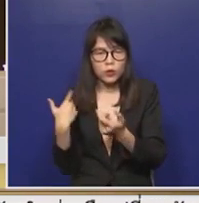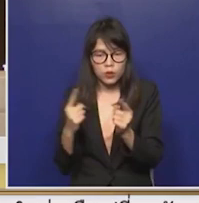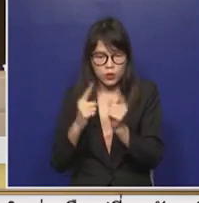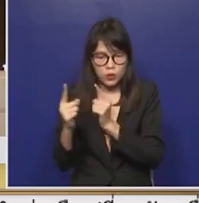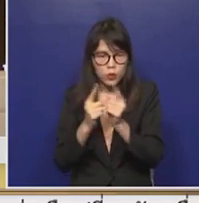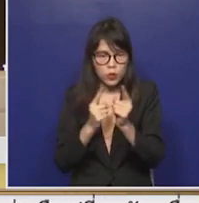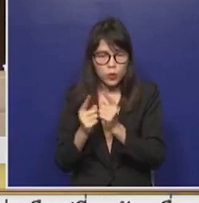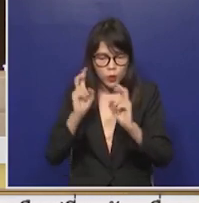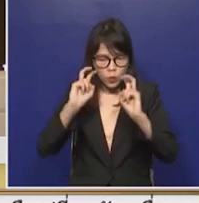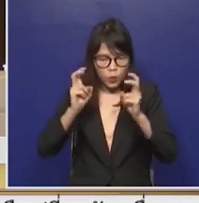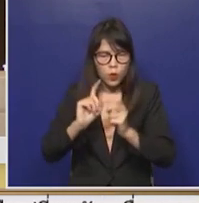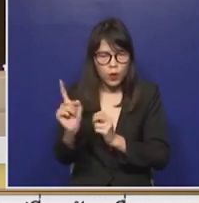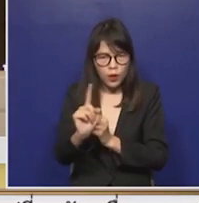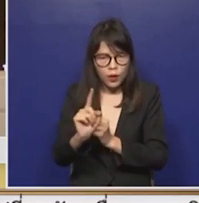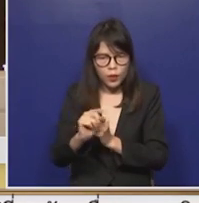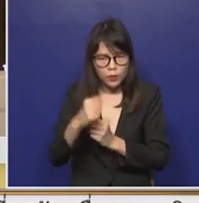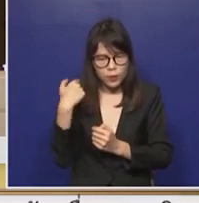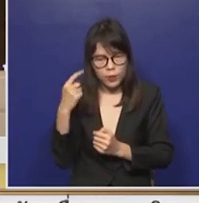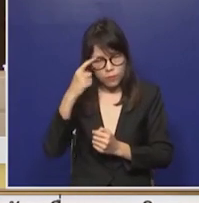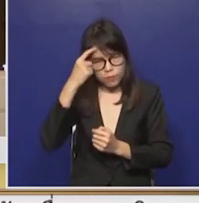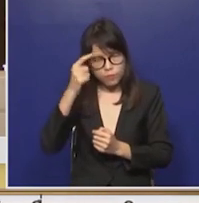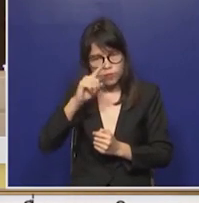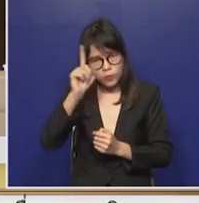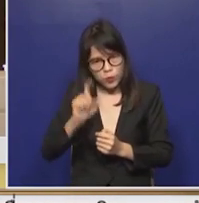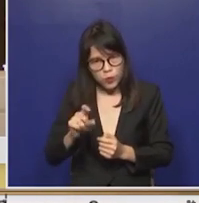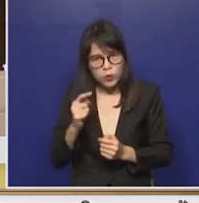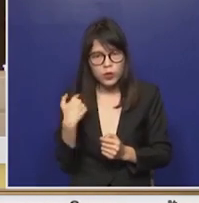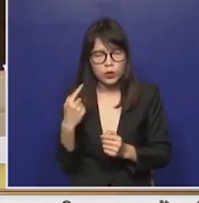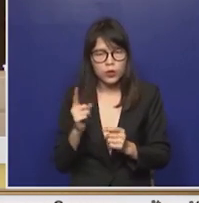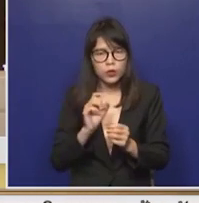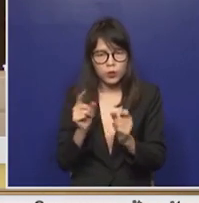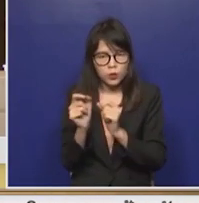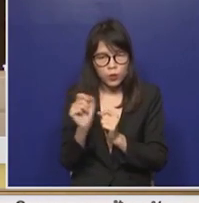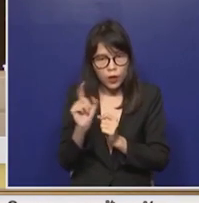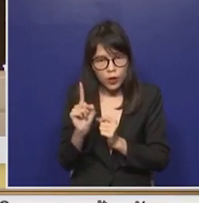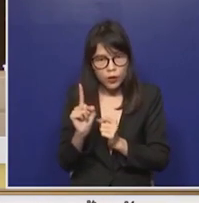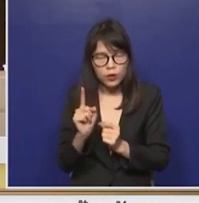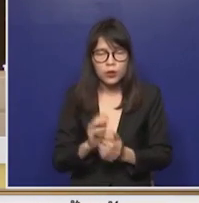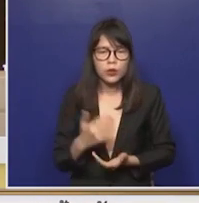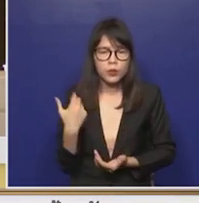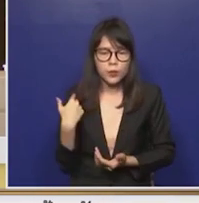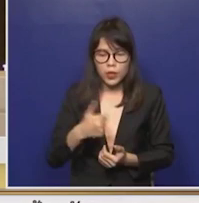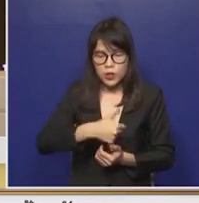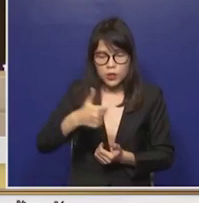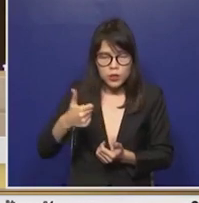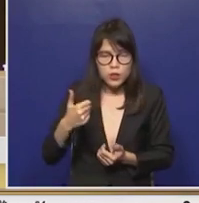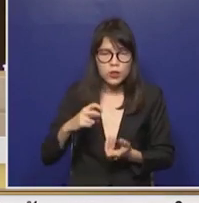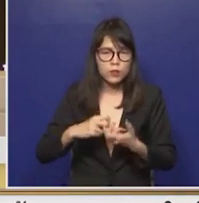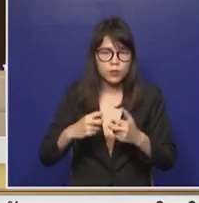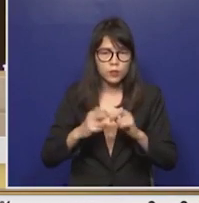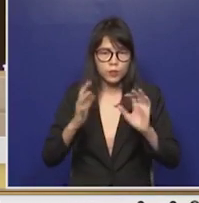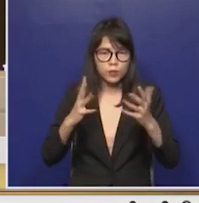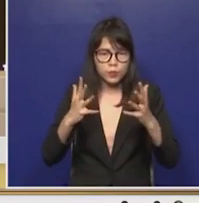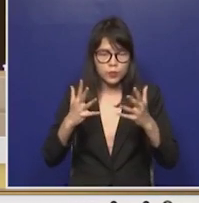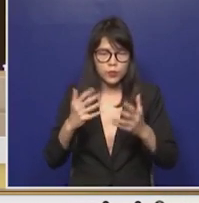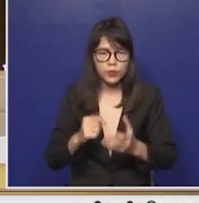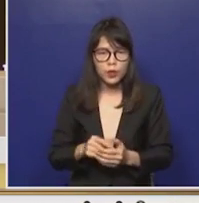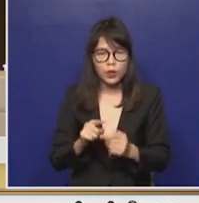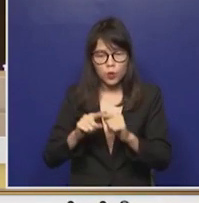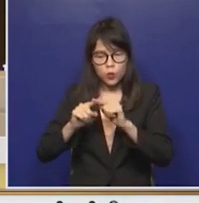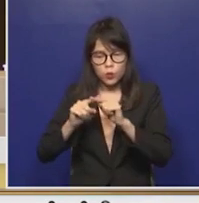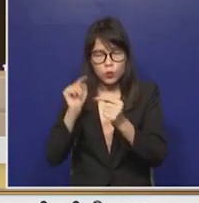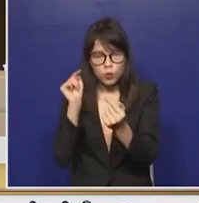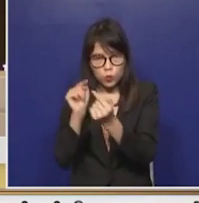ไรที่เป็นข้อข้องใจเราไหมประเด็นอื่นๆไม่มีปัญหาแล้วครับแต่ประเด็นที่เกี่ยวข้องกับสถาบันพระมหากษั